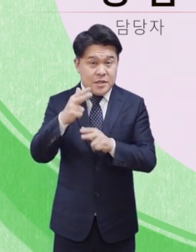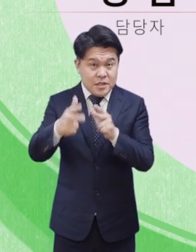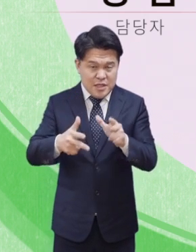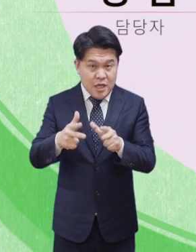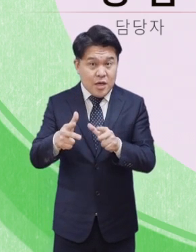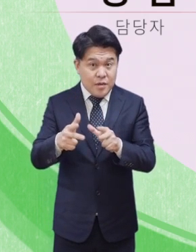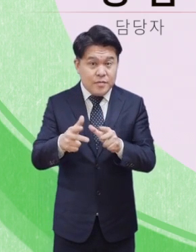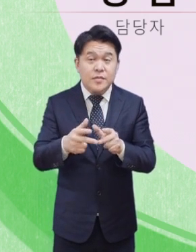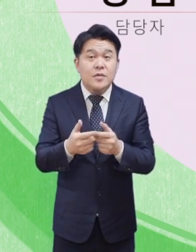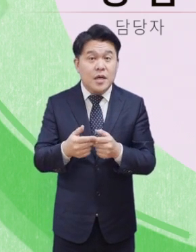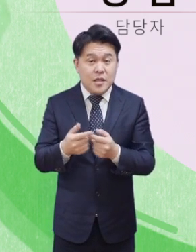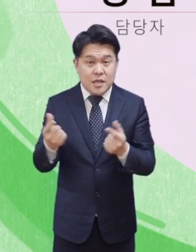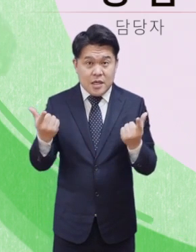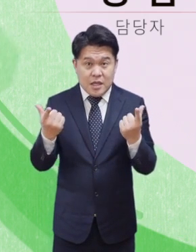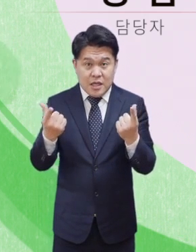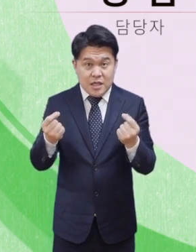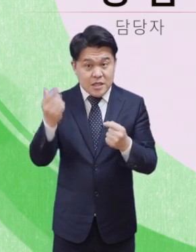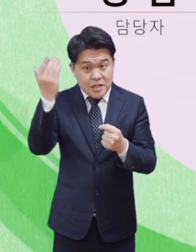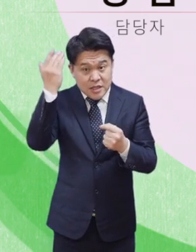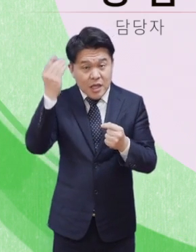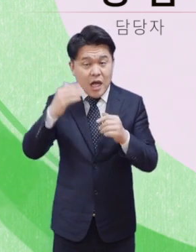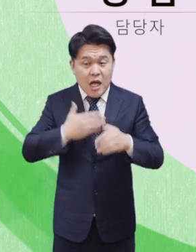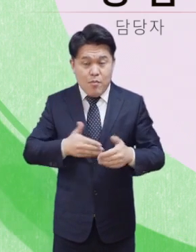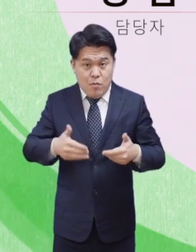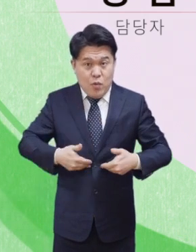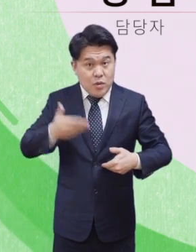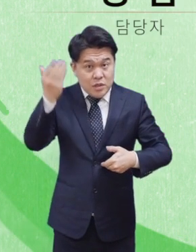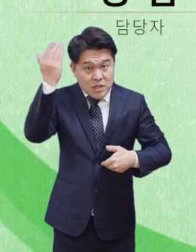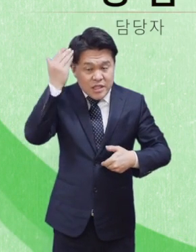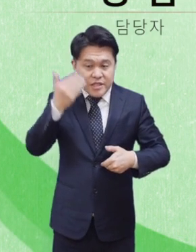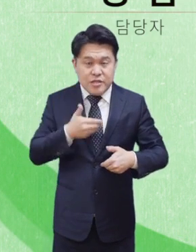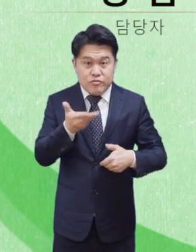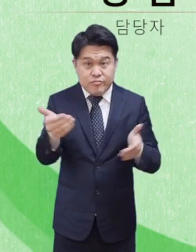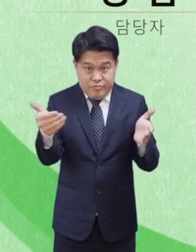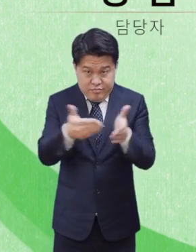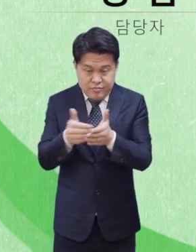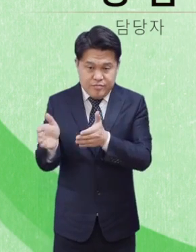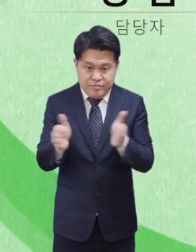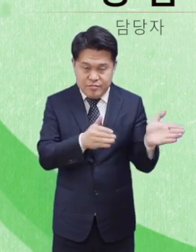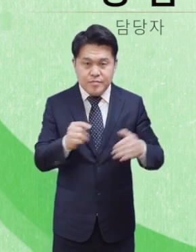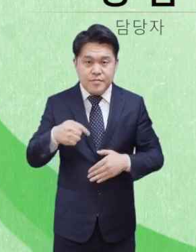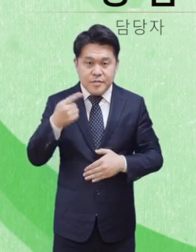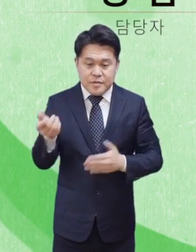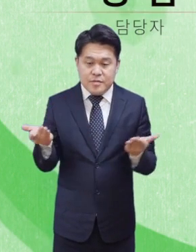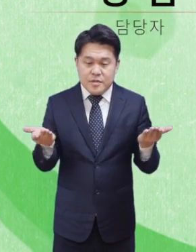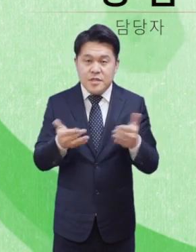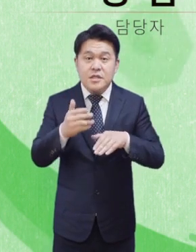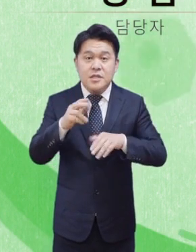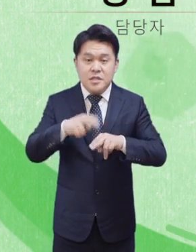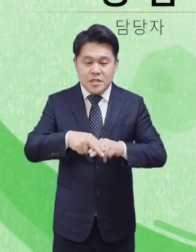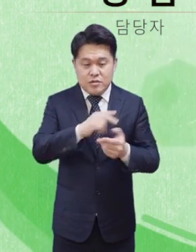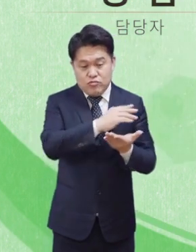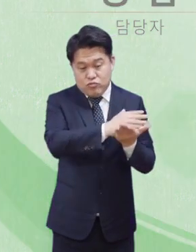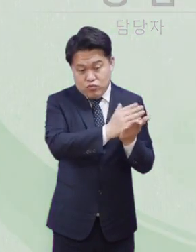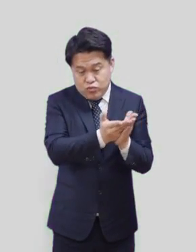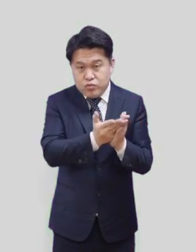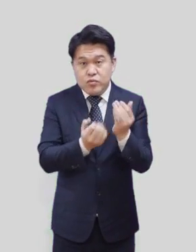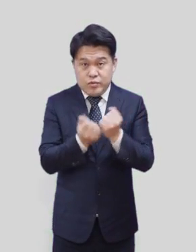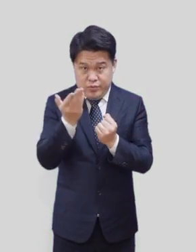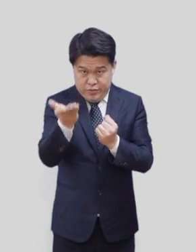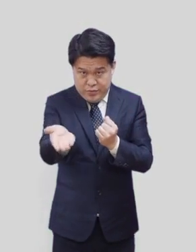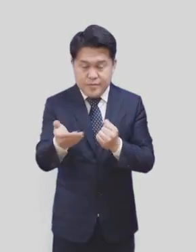장애인 일자리 사업 공통부문에 대한 안내를 마치겠습니다. 다음은 장애인 일자리 종류에 대해